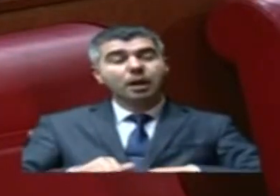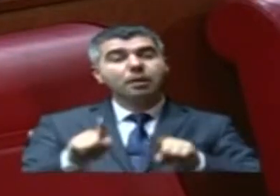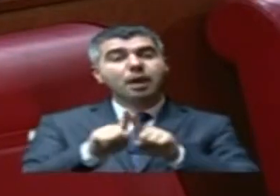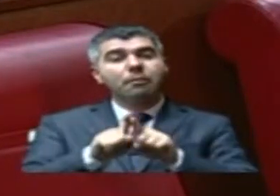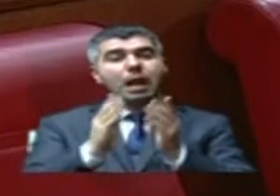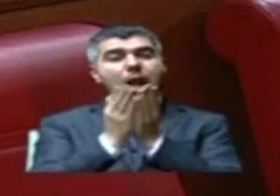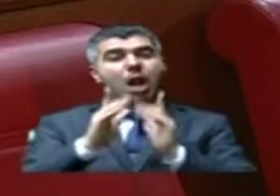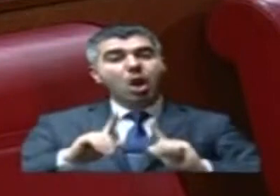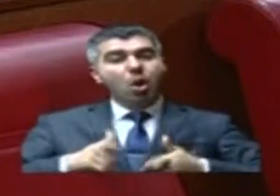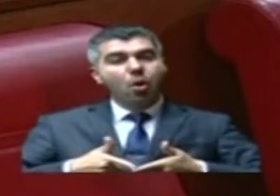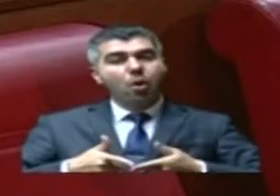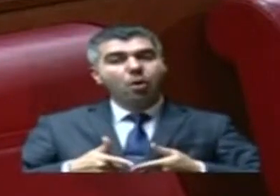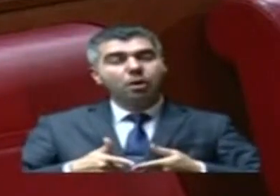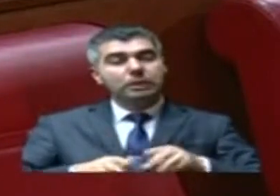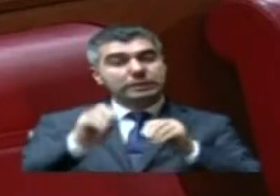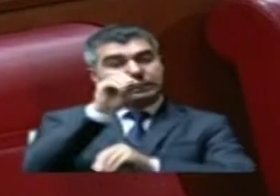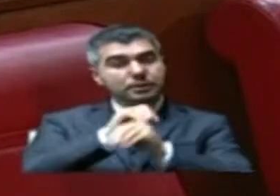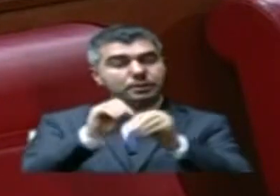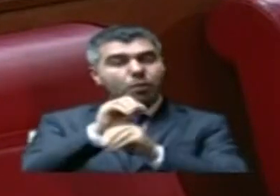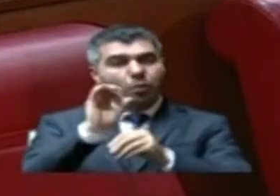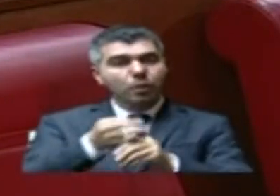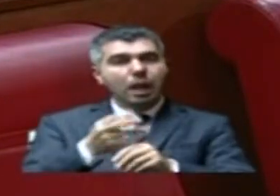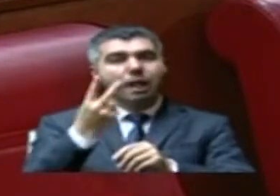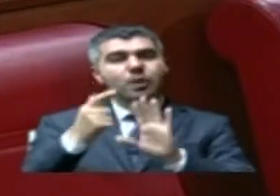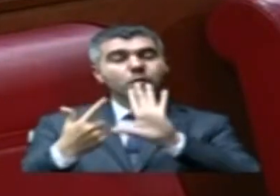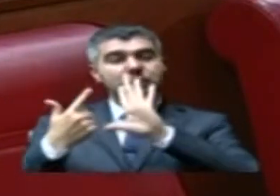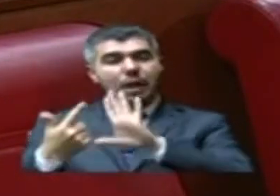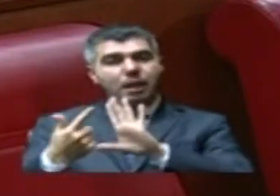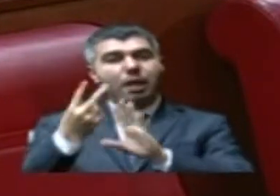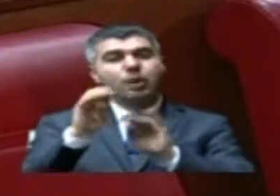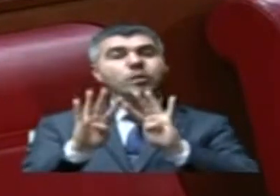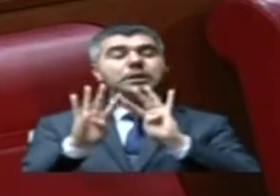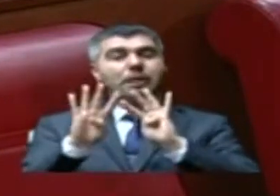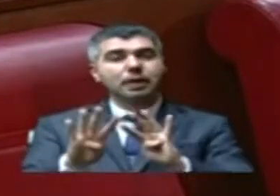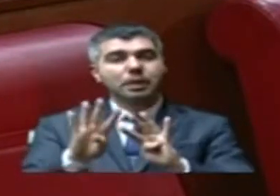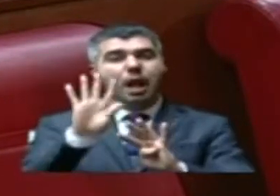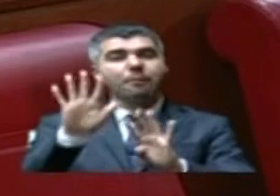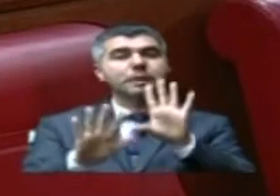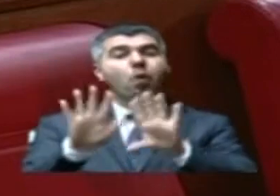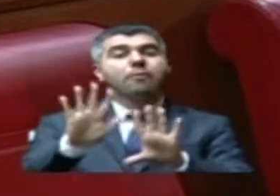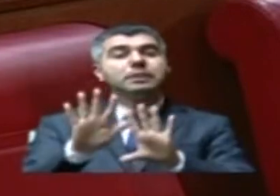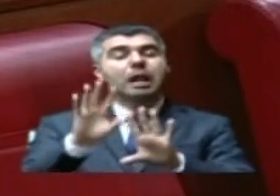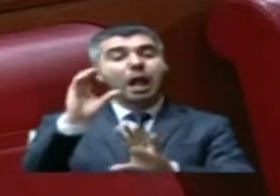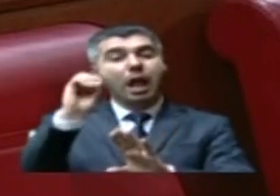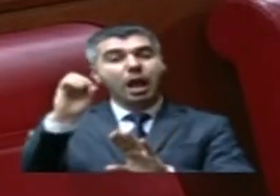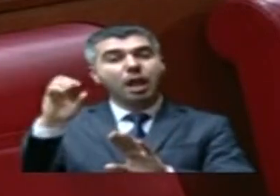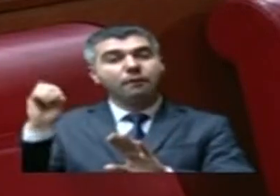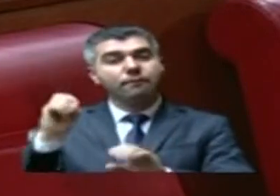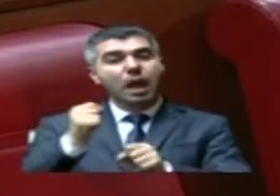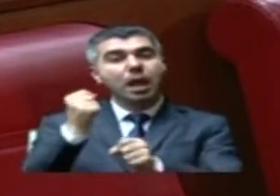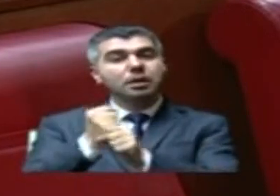كان إنجاز كبير، 2017 و2018 55 ألف منصب